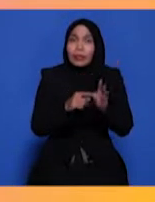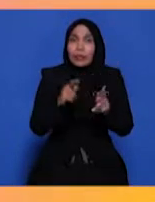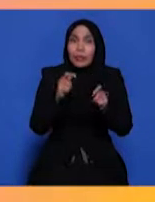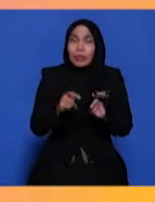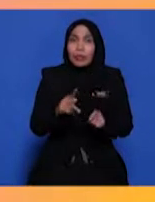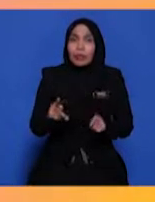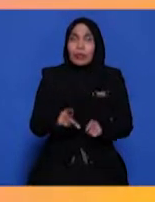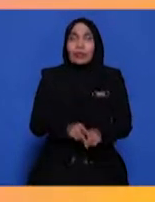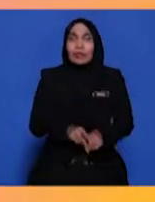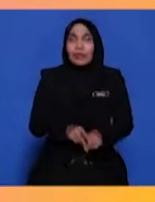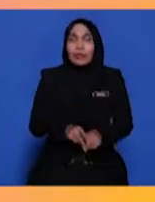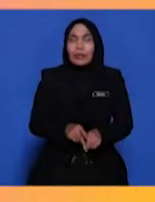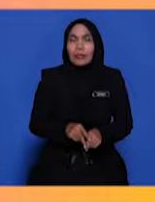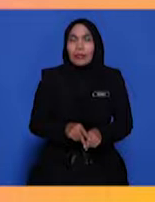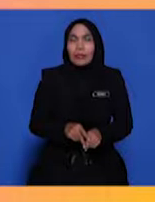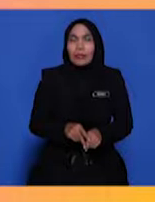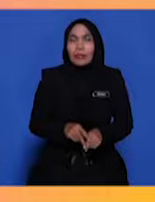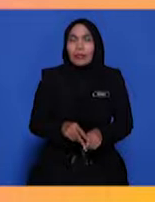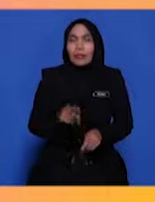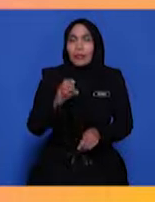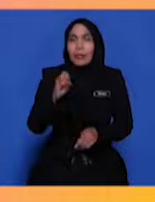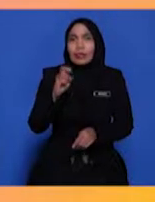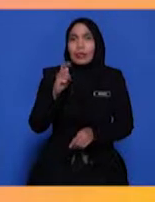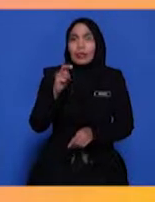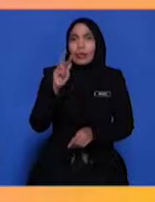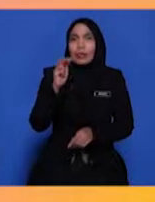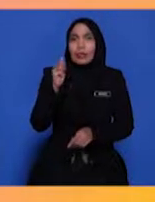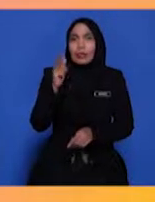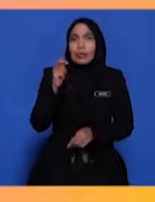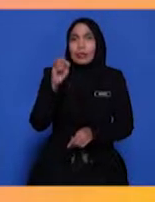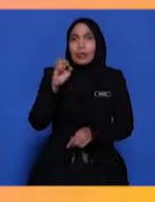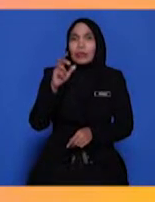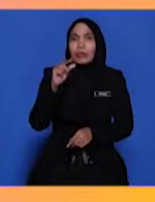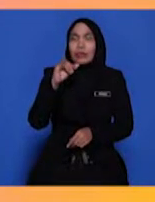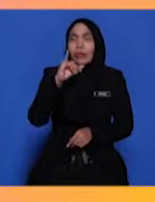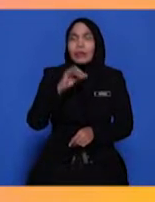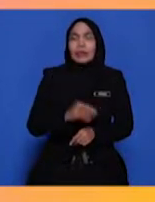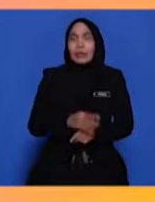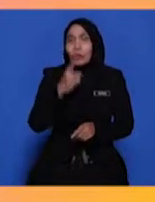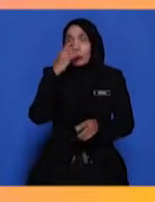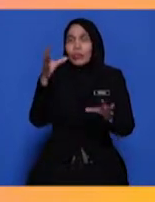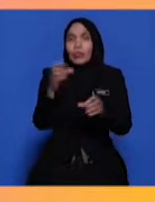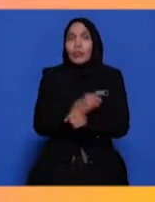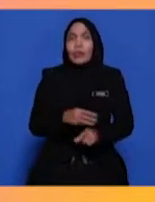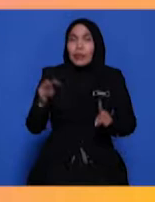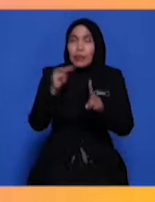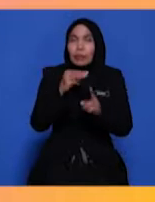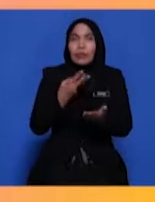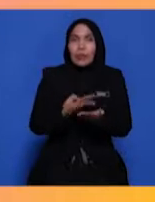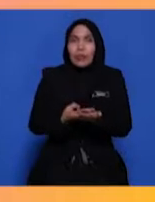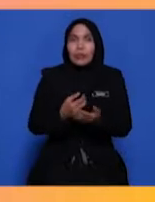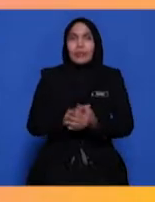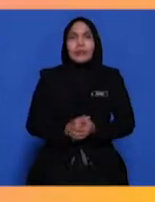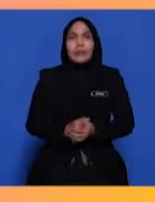menentukan strategi pendapatan yang akan membantu mencapai matlamat kewangan. Berikut adalah contoh